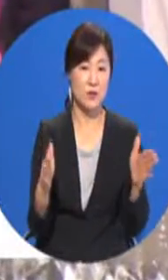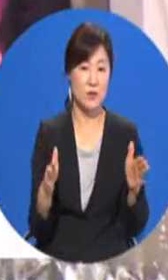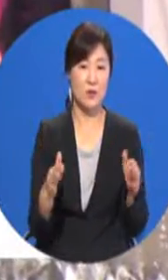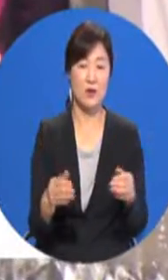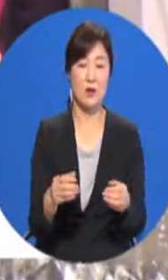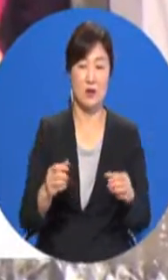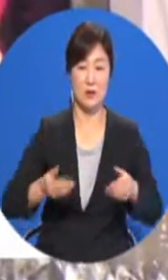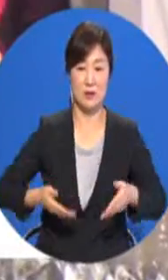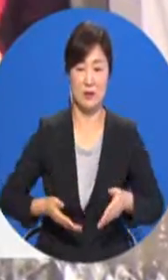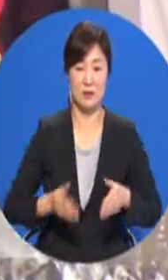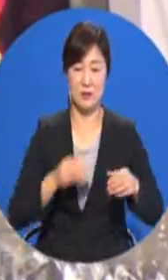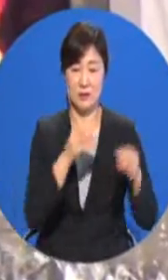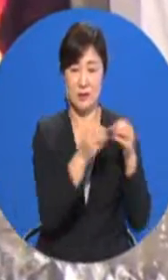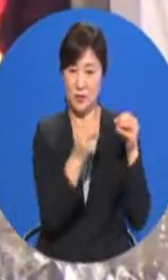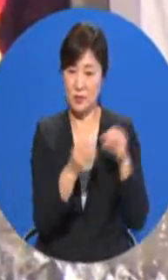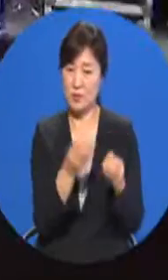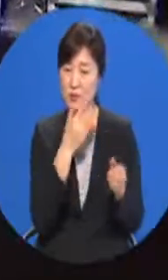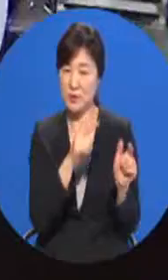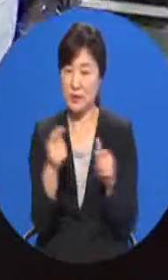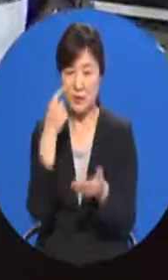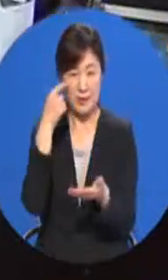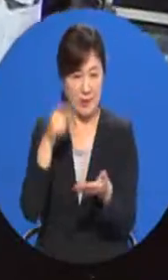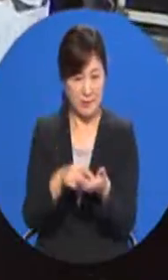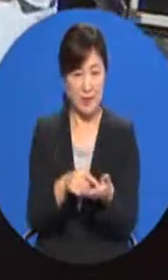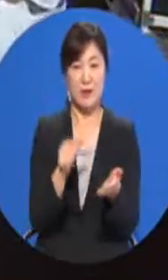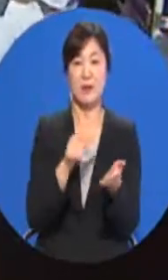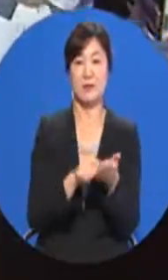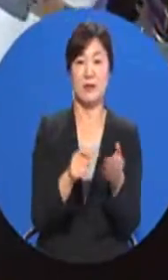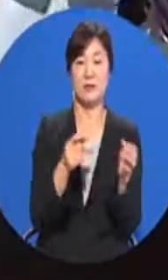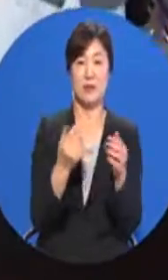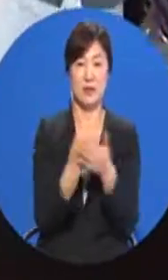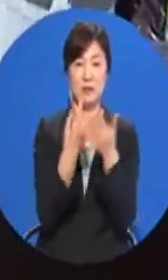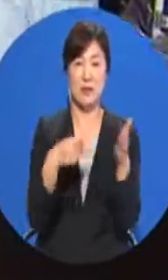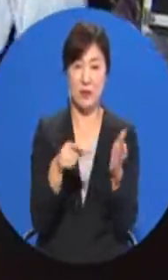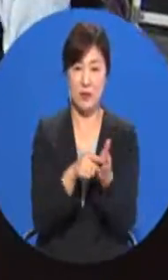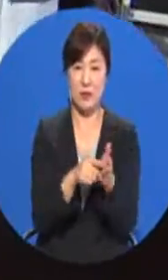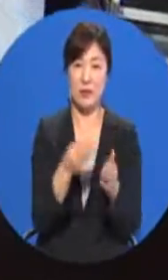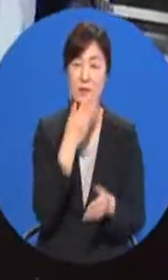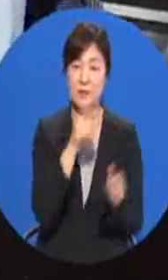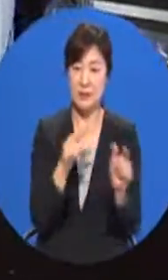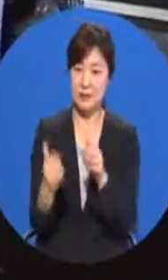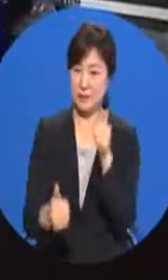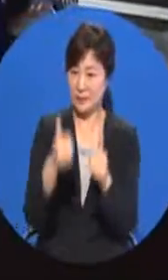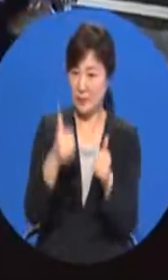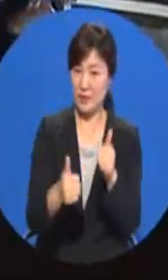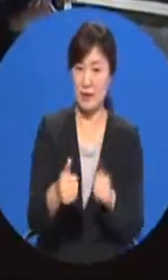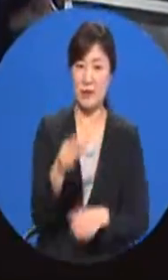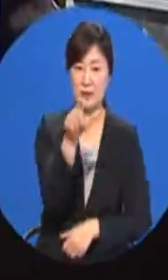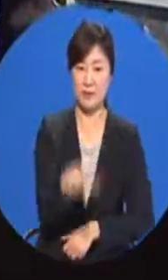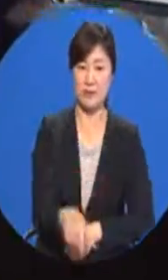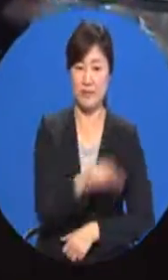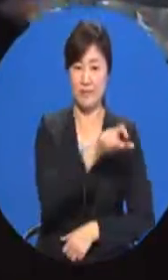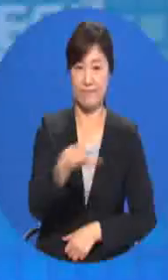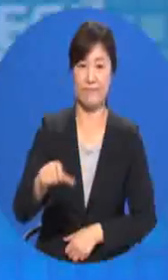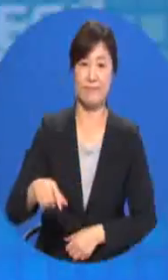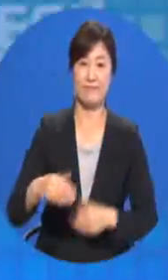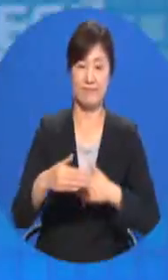발굴과 음식 관광 상품 개발을 위해 전국 음식 경연 대회가 의료원 로터리 앞에서 진행됩니다.